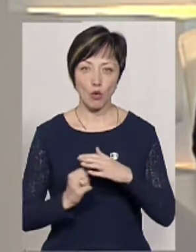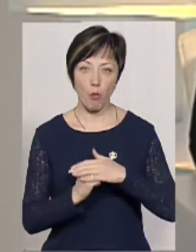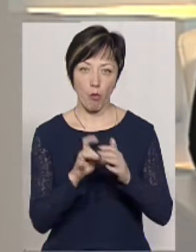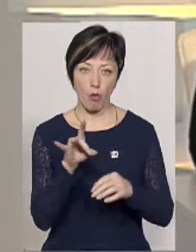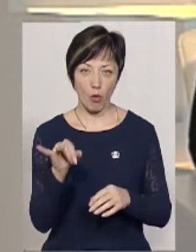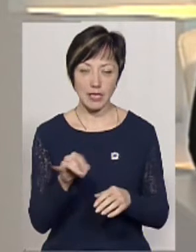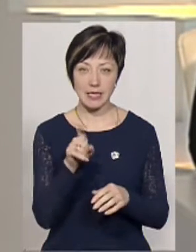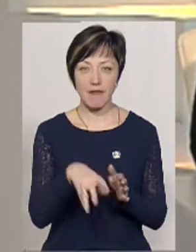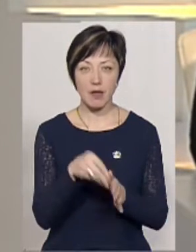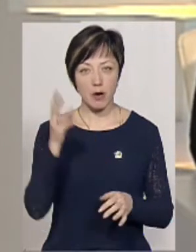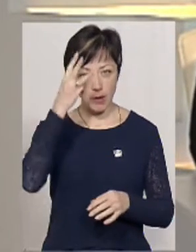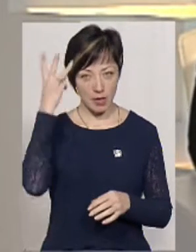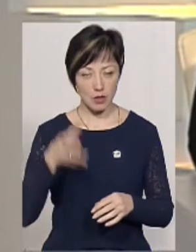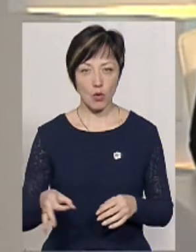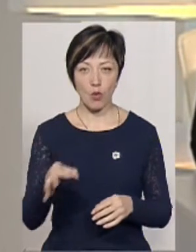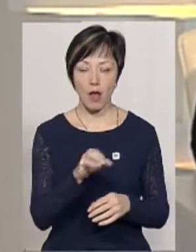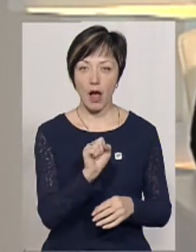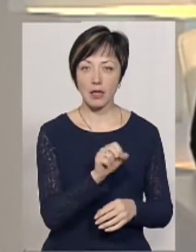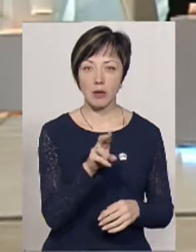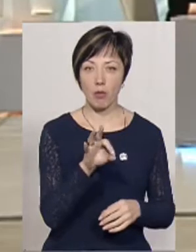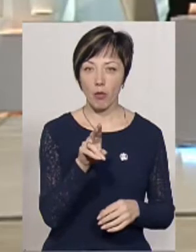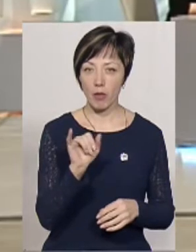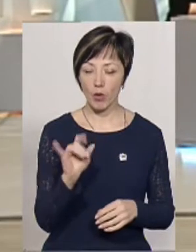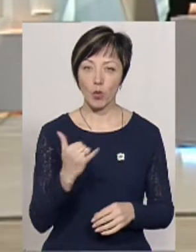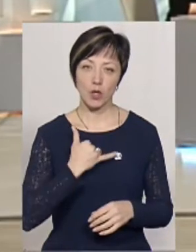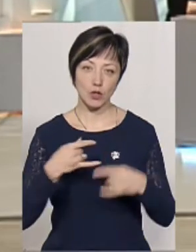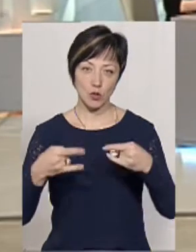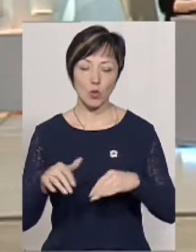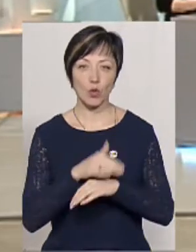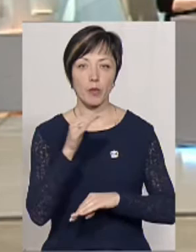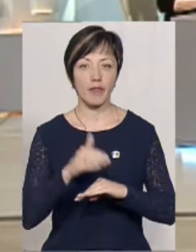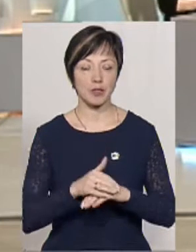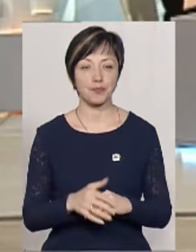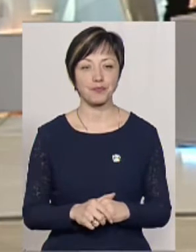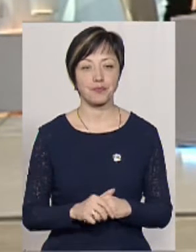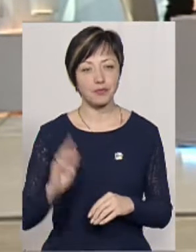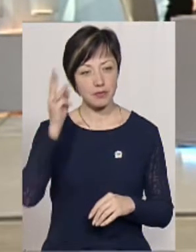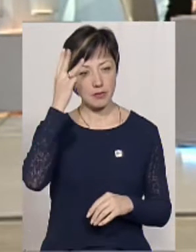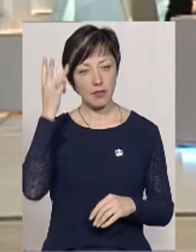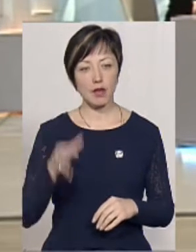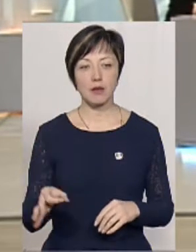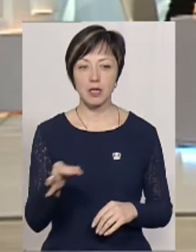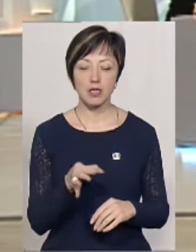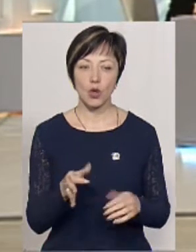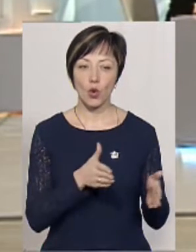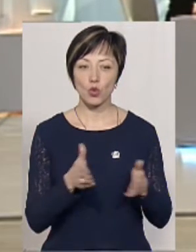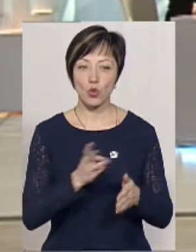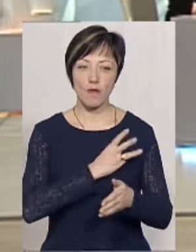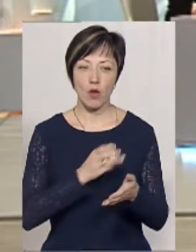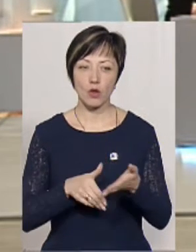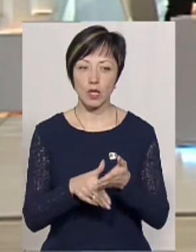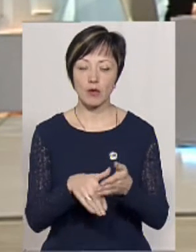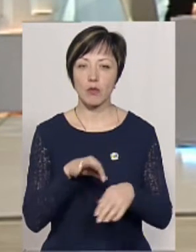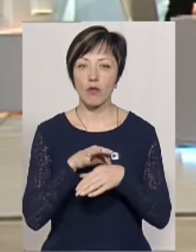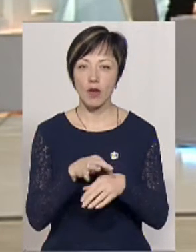за виборами у Хмельницькій області Андрій Попик у нашій студії. Добрий вечір. На Хмельниччині готують волонтерів для